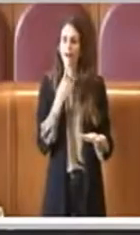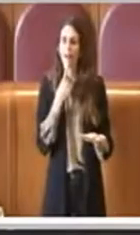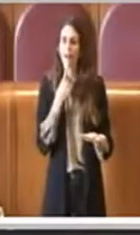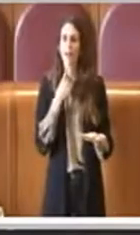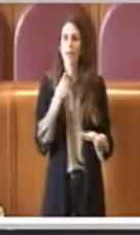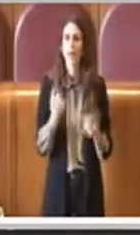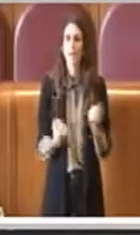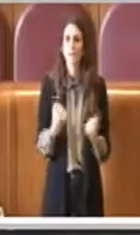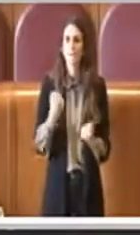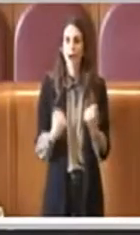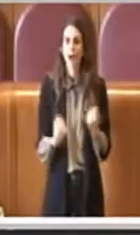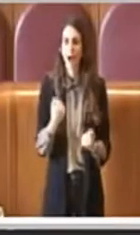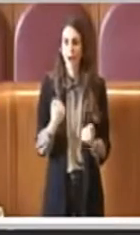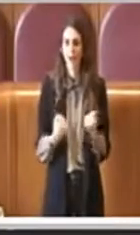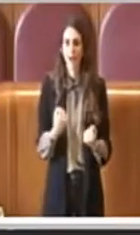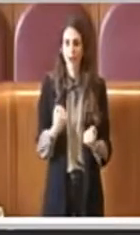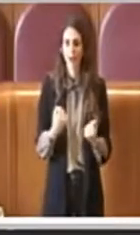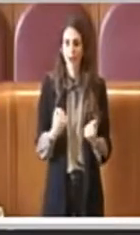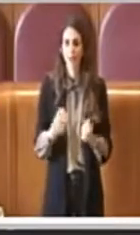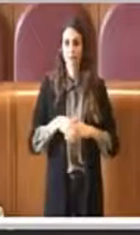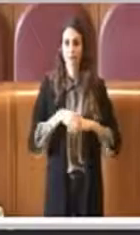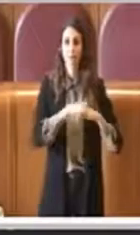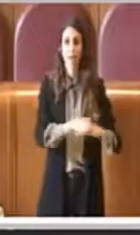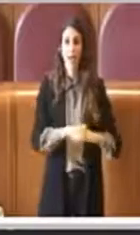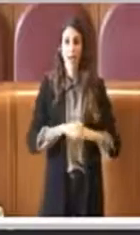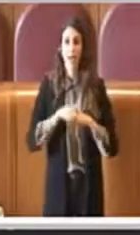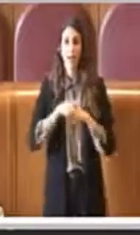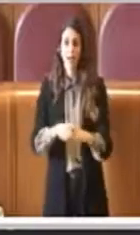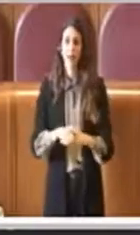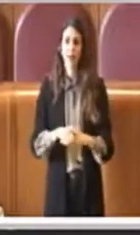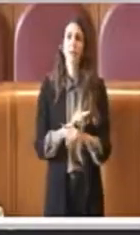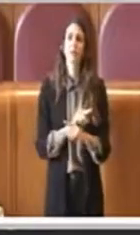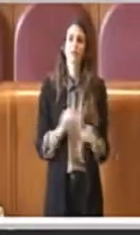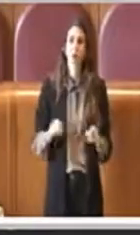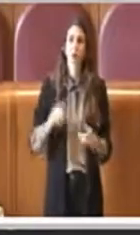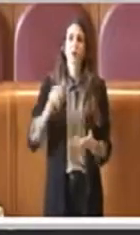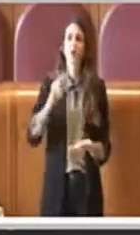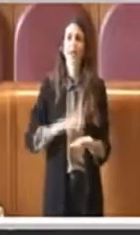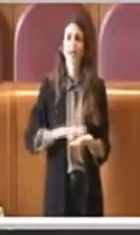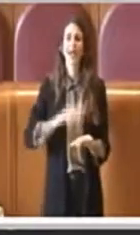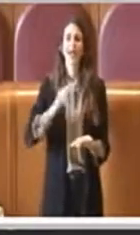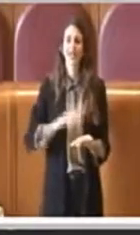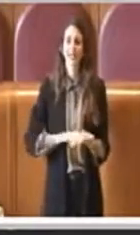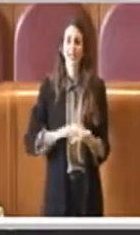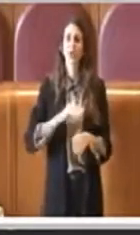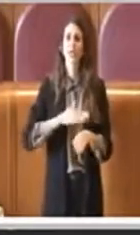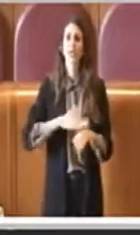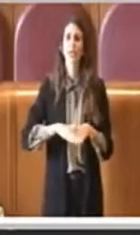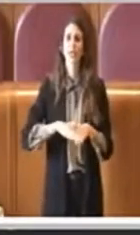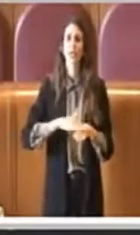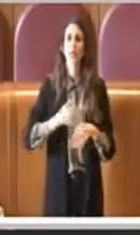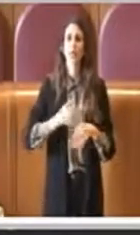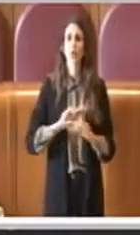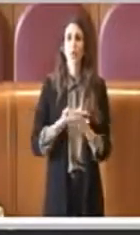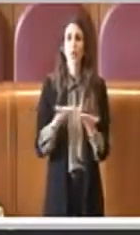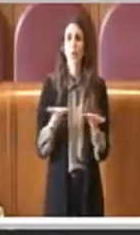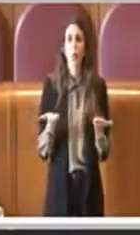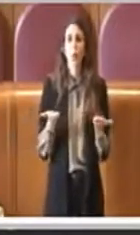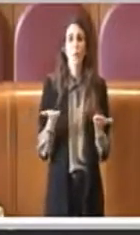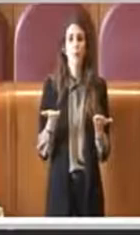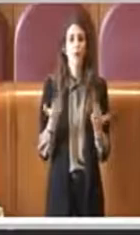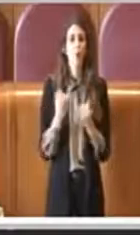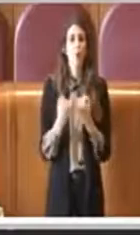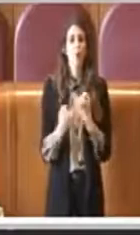a garantire il servizio pubblico non di linea, appunto anche durante la fase di lockdown, lavorando